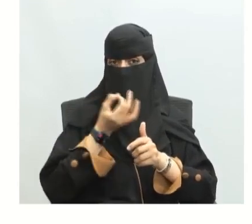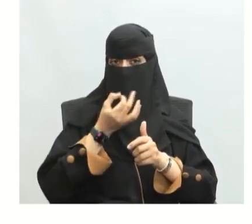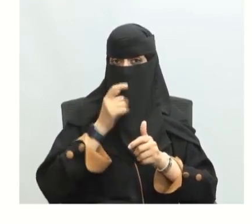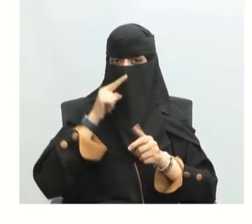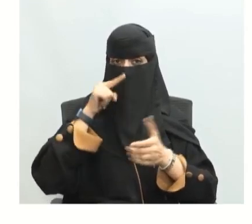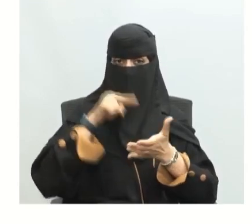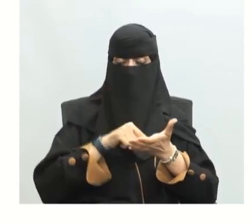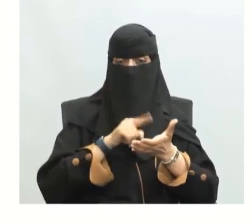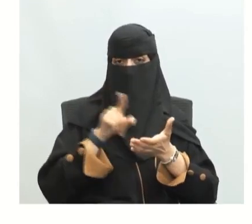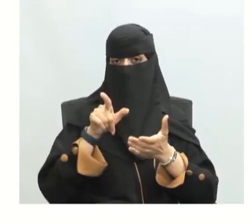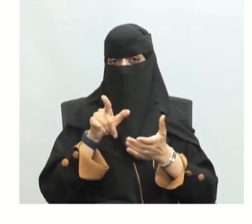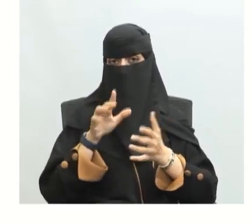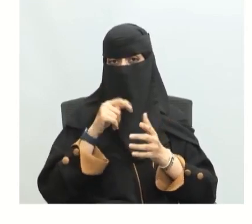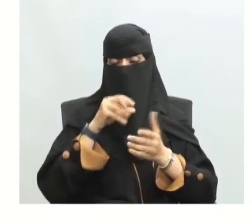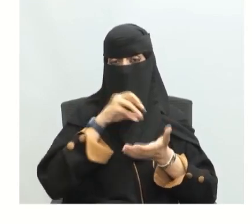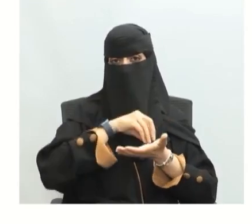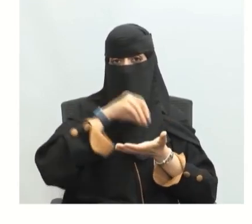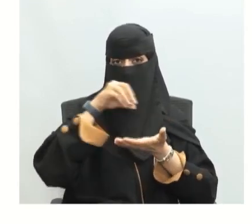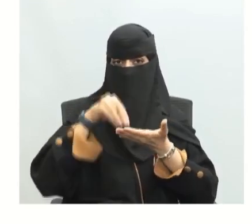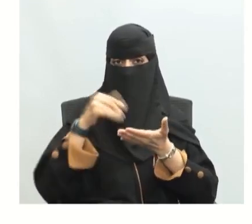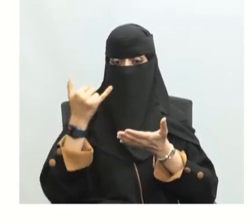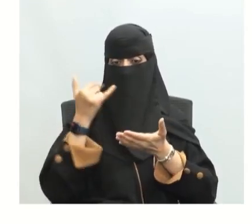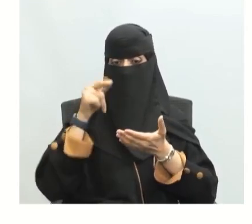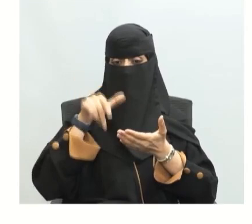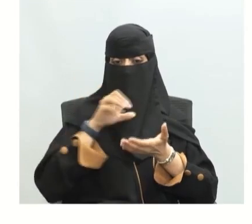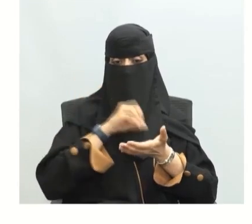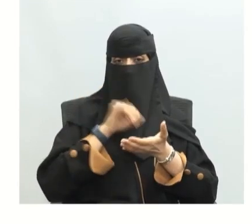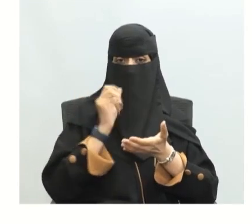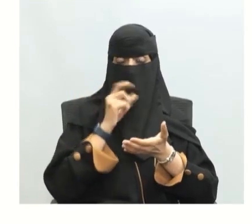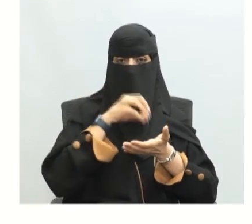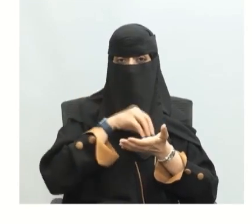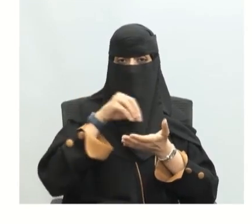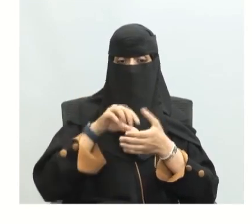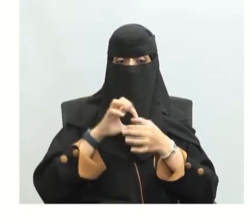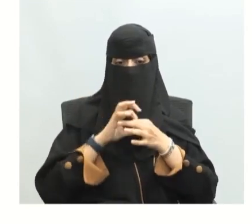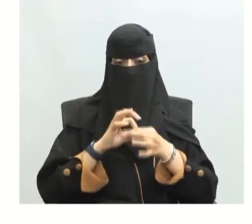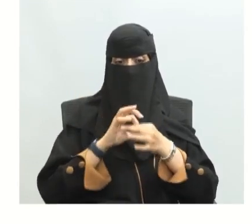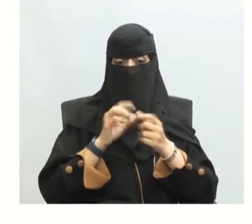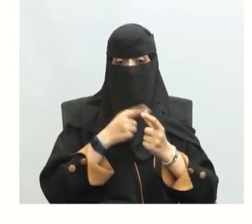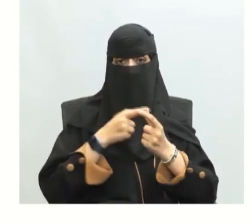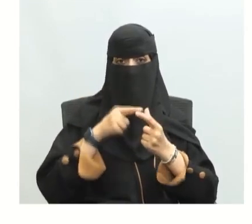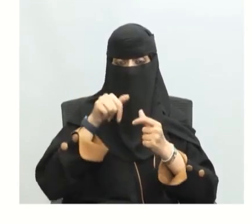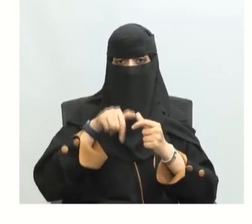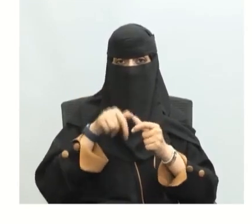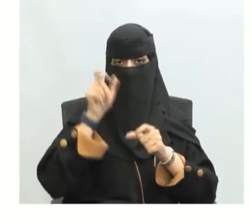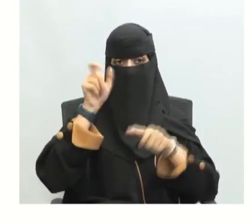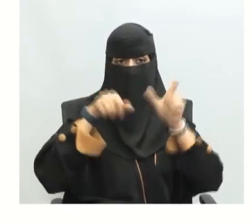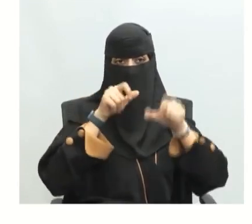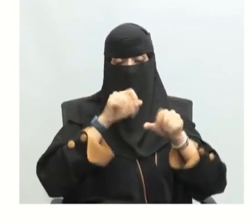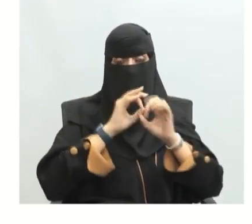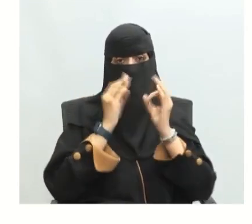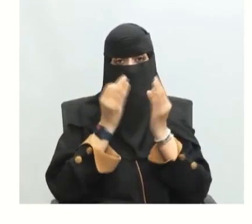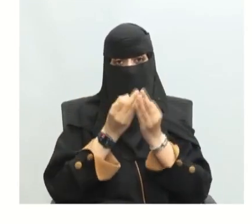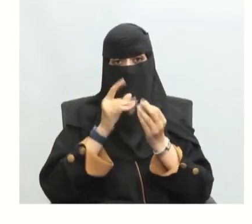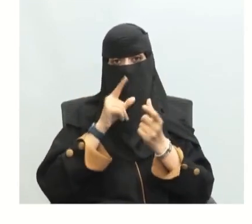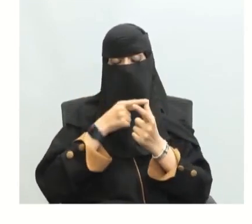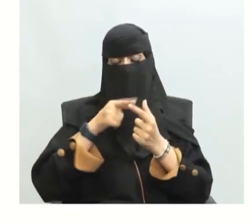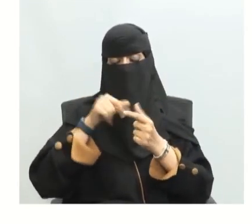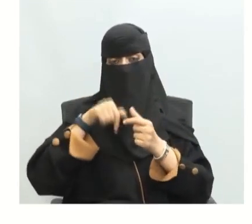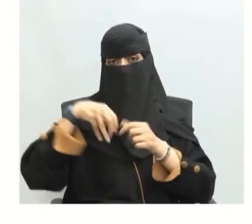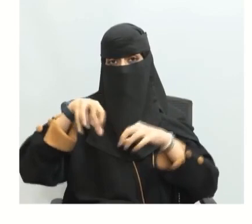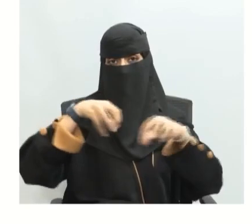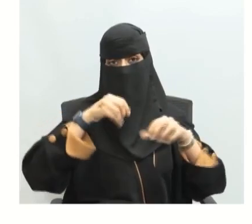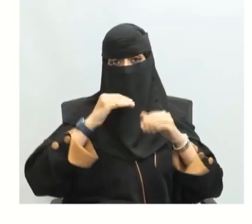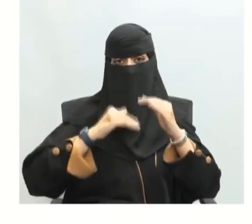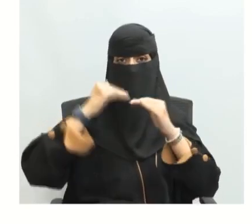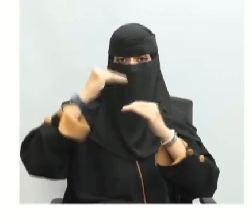انه وسيله مهمه من وسائل التواصل بين افراد المجتمع وبين فئاته وبين